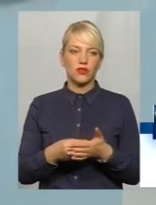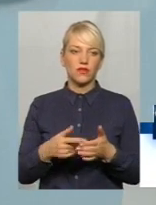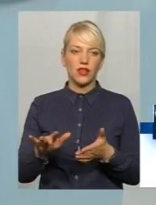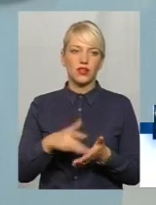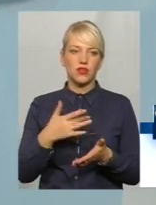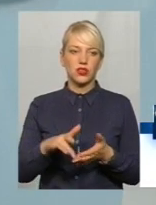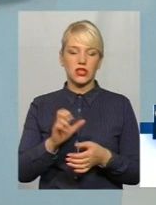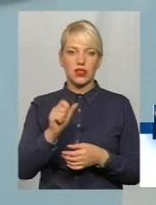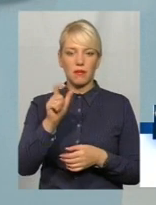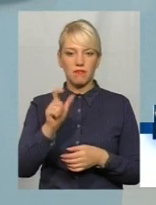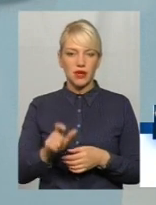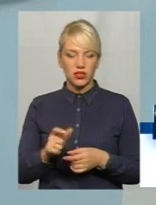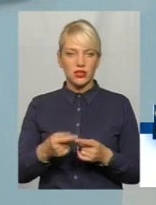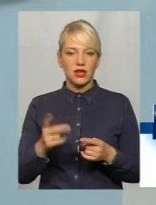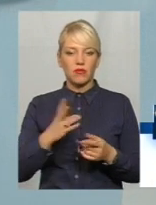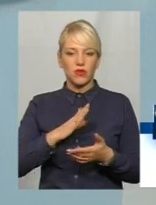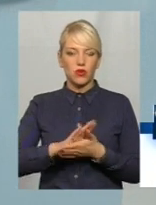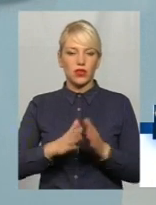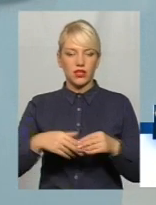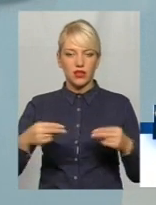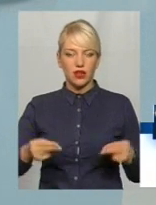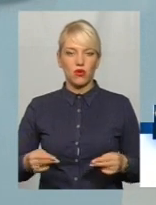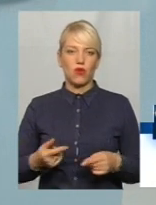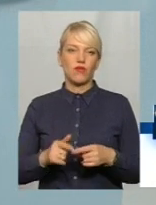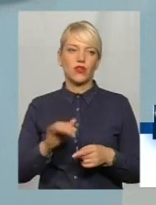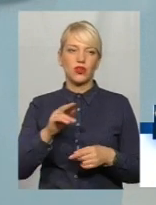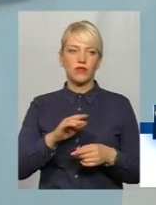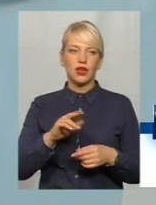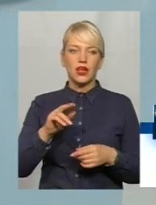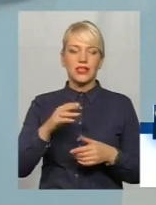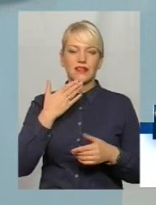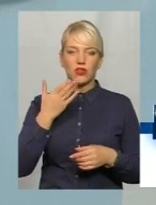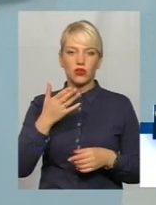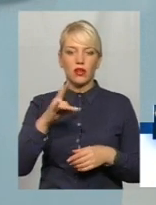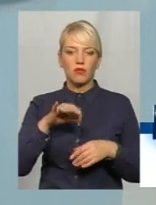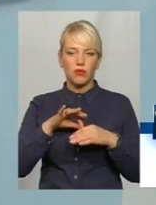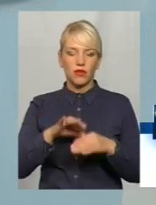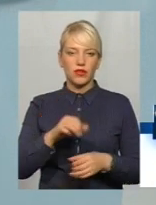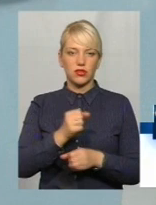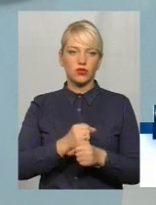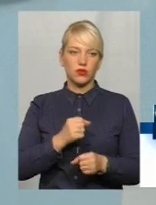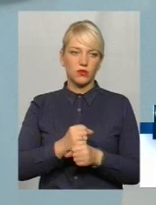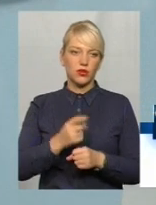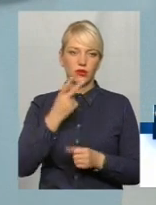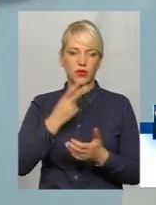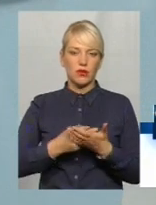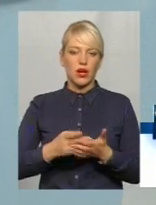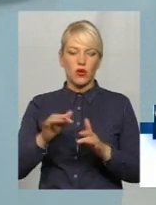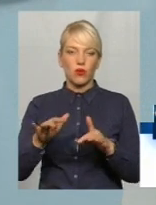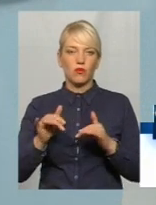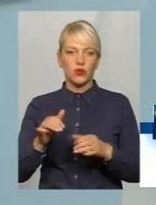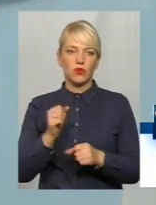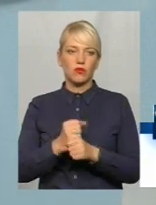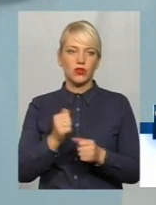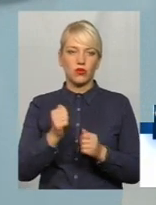на мешканця. Укладення договорів, звітування про проведену роботу, передбачається комп'ютеризація роботи